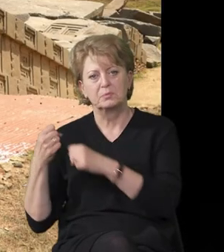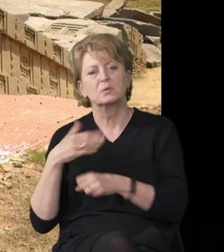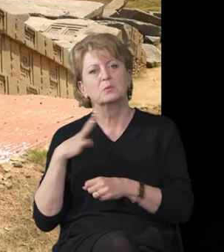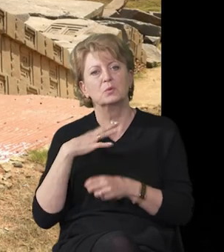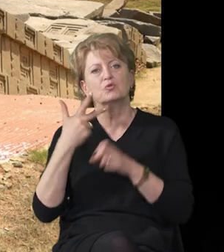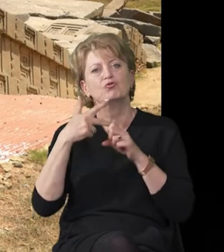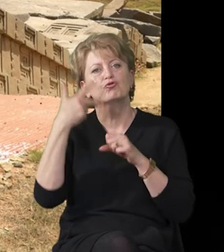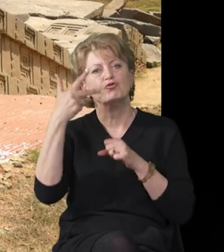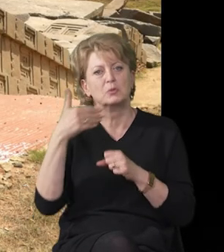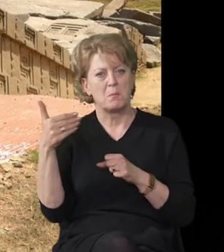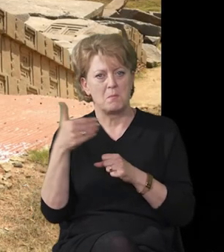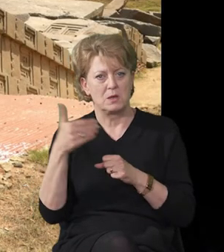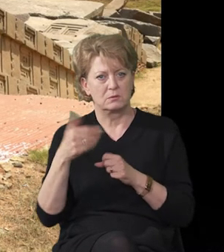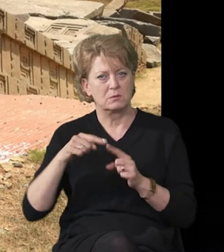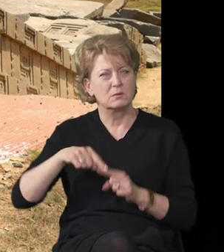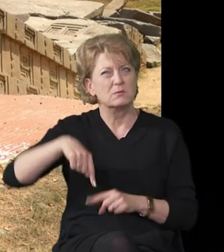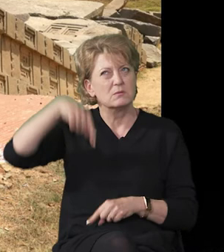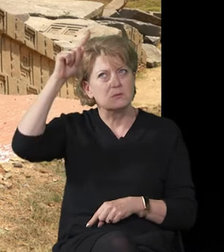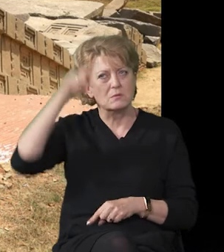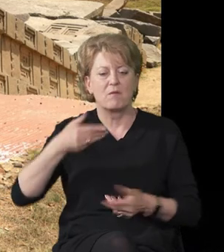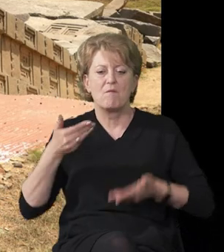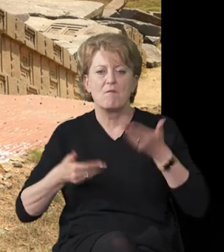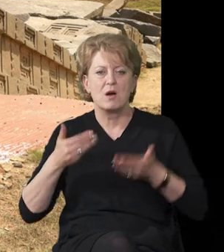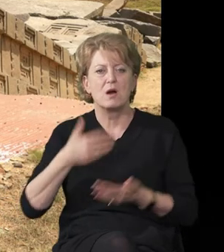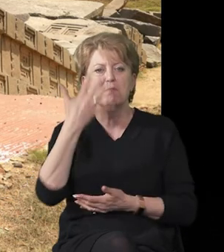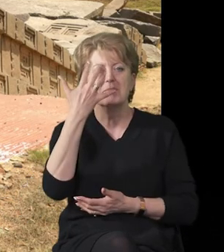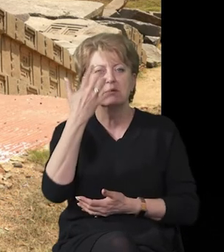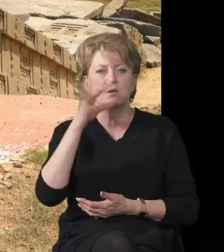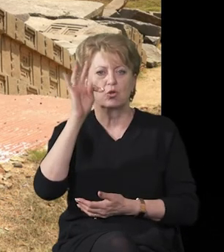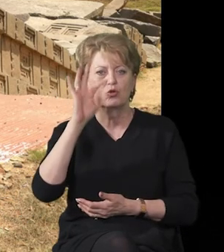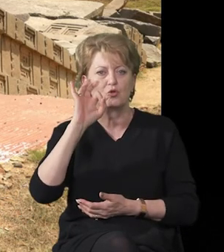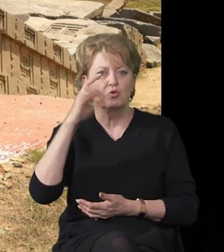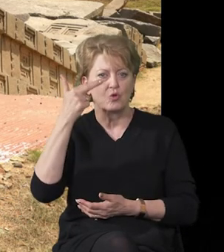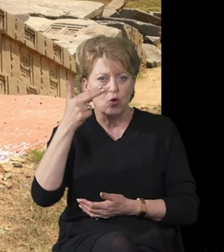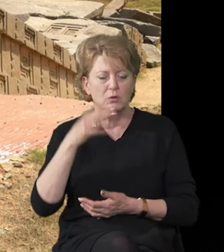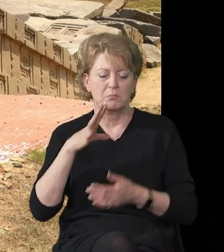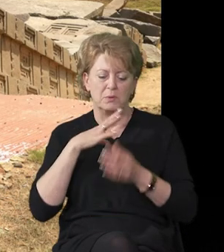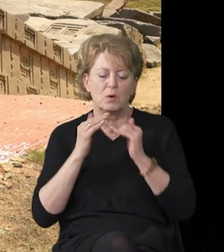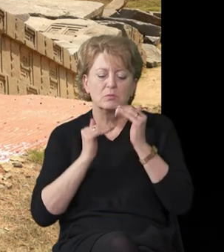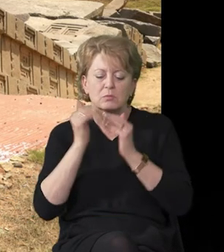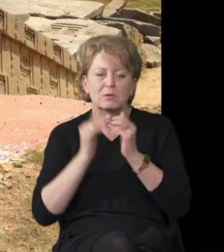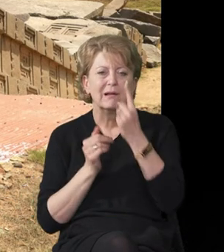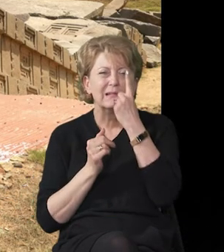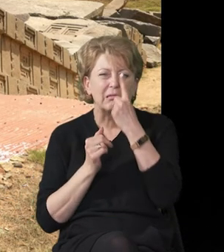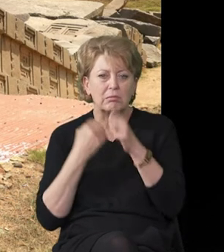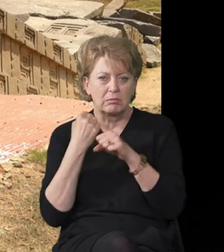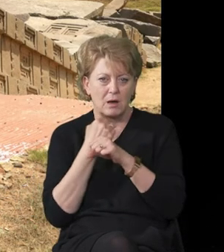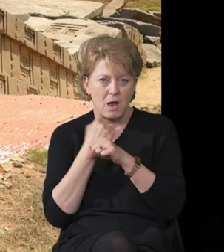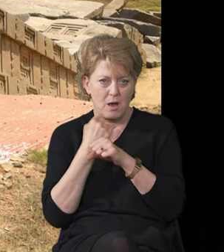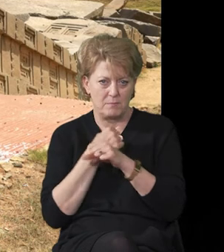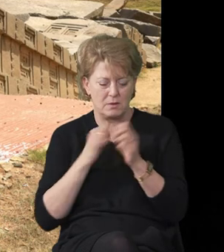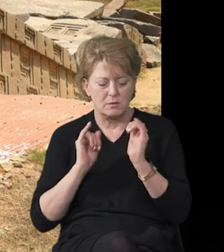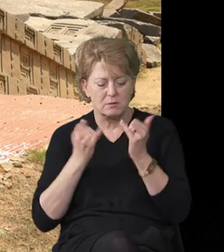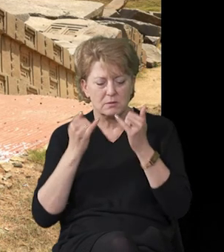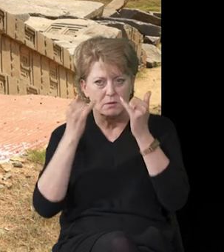wysokości, ponad 500 ton wagi i była wyciosana z jednego kamienia. A ponoć w to miejsce przyciągnięto